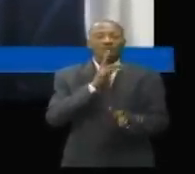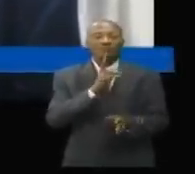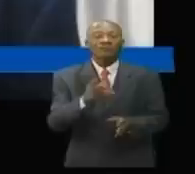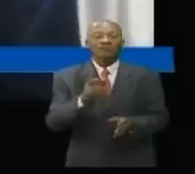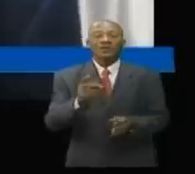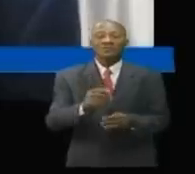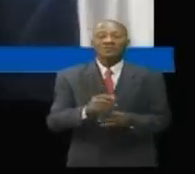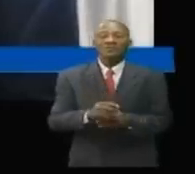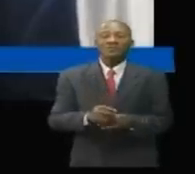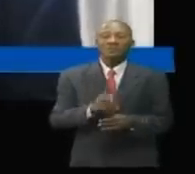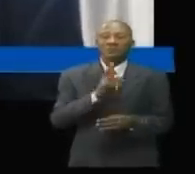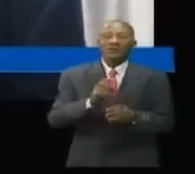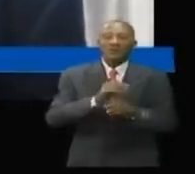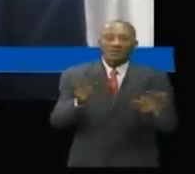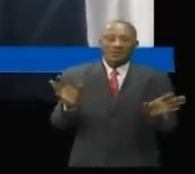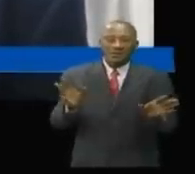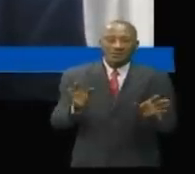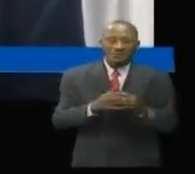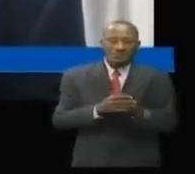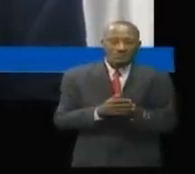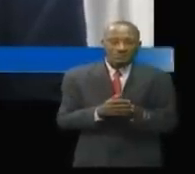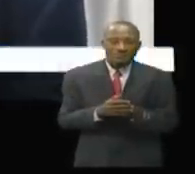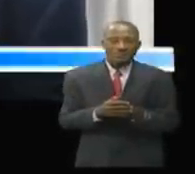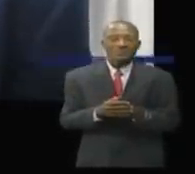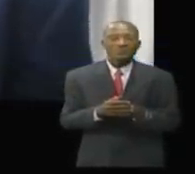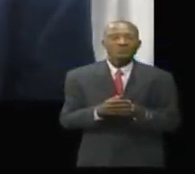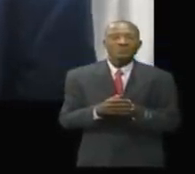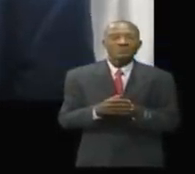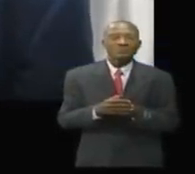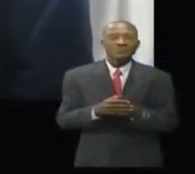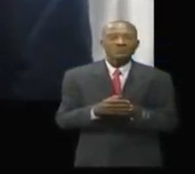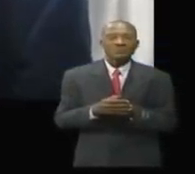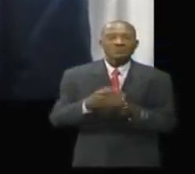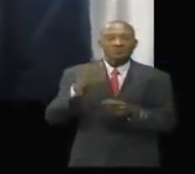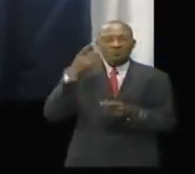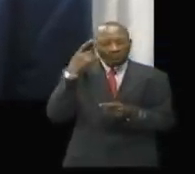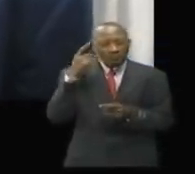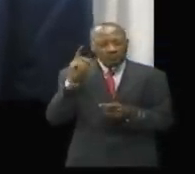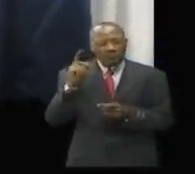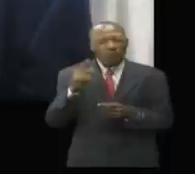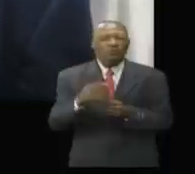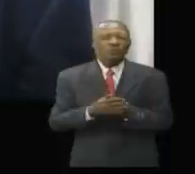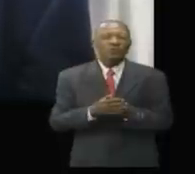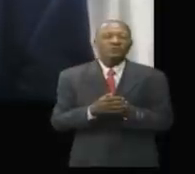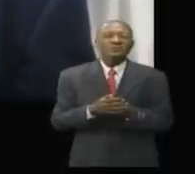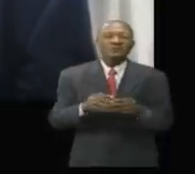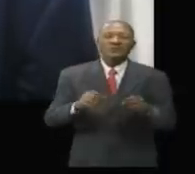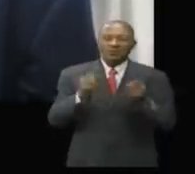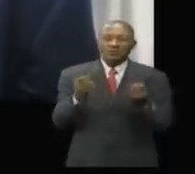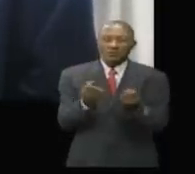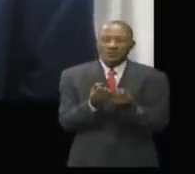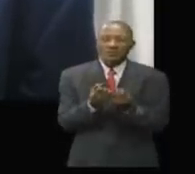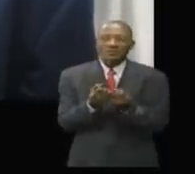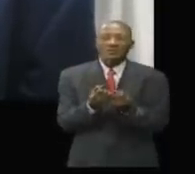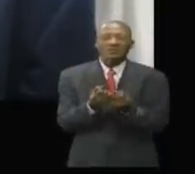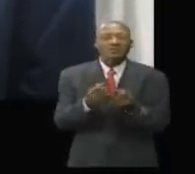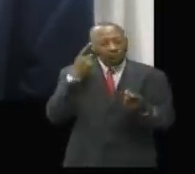qu'il utilise la classe des énergies renouvelables, qu'il utilise la loi, qu'il utilise la communication